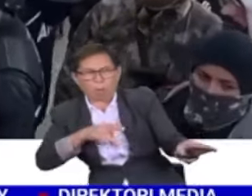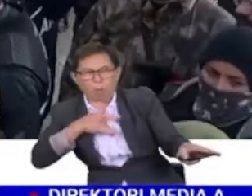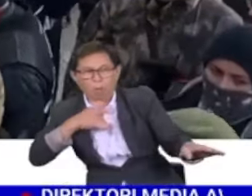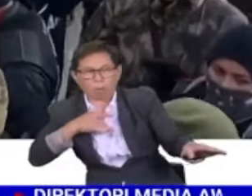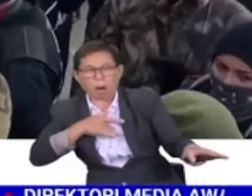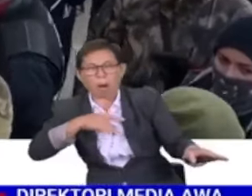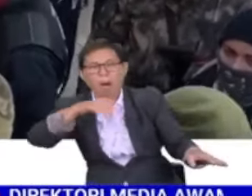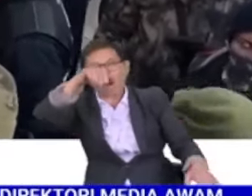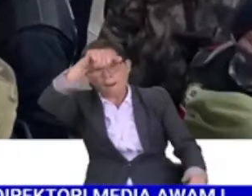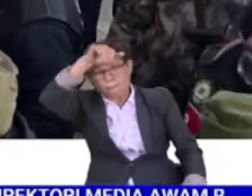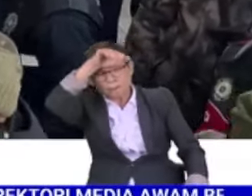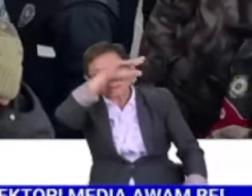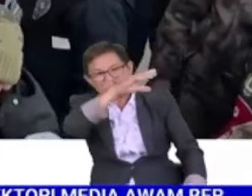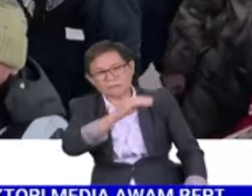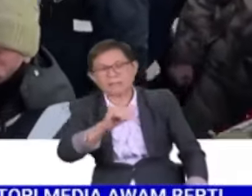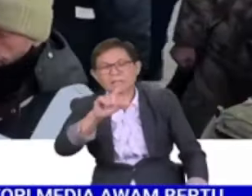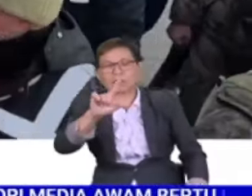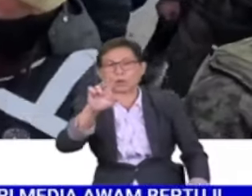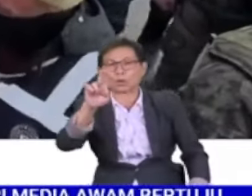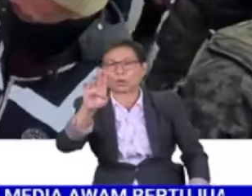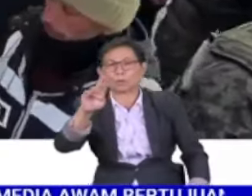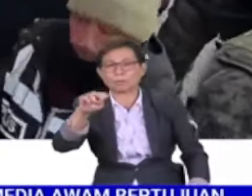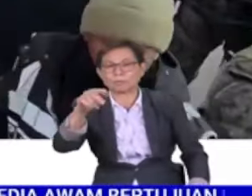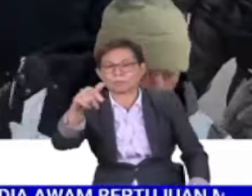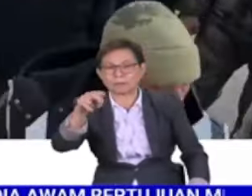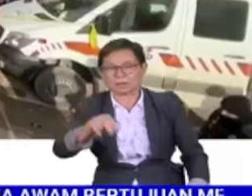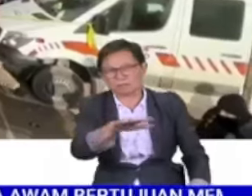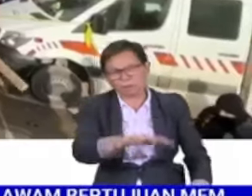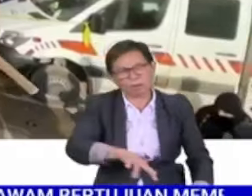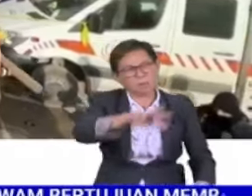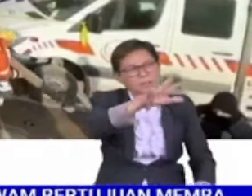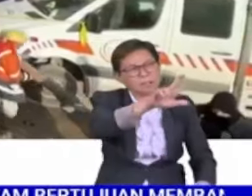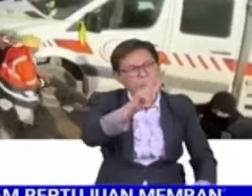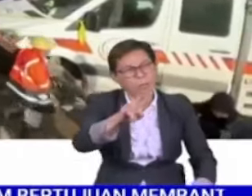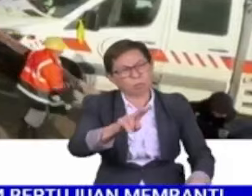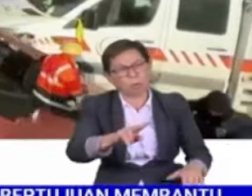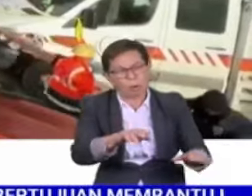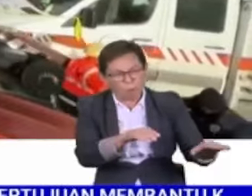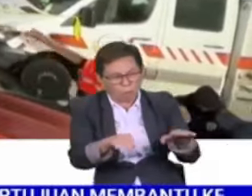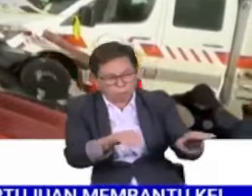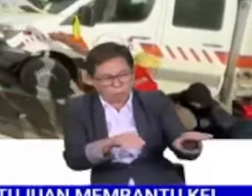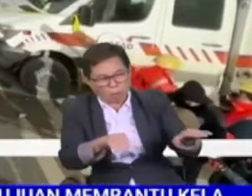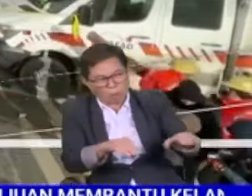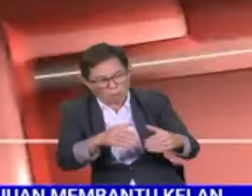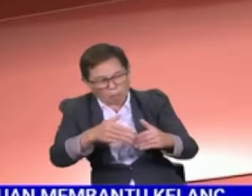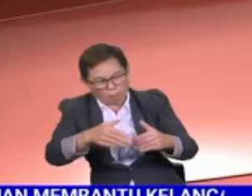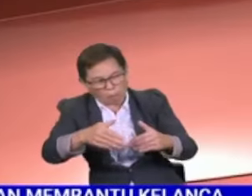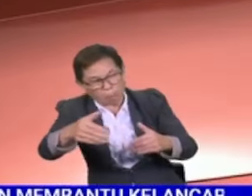di Mesir dan Lubnan. Sekurang-kurangnya 32 gegaran susulan direkodkan.